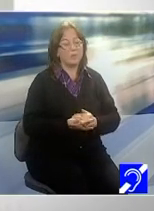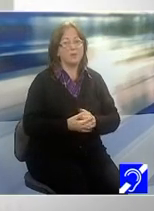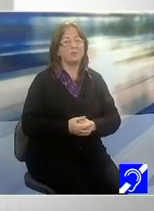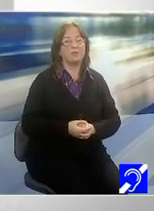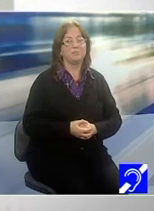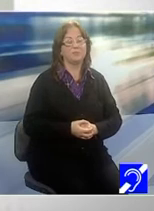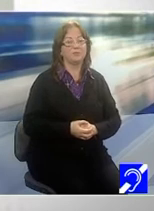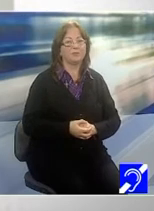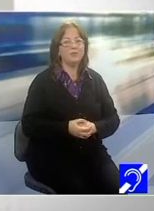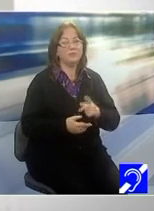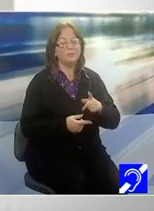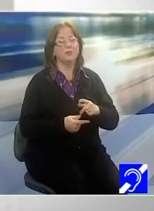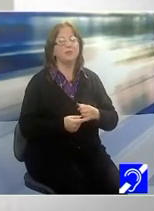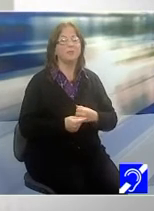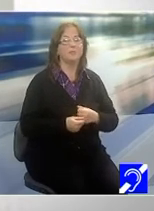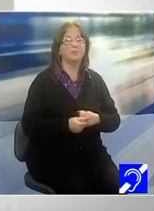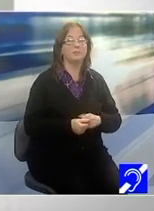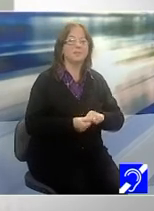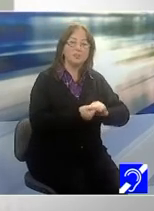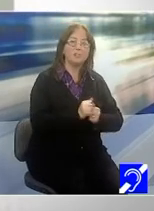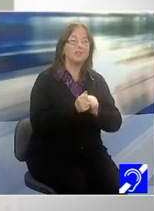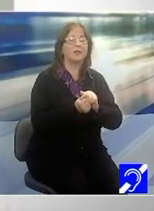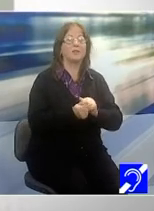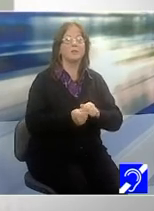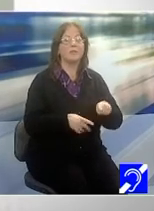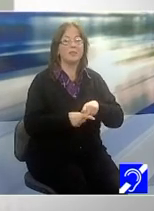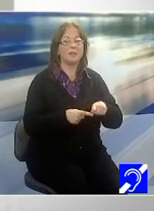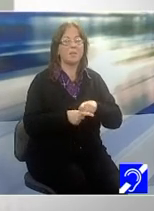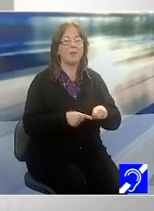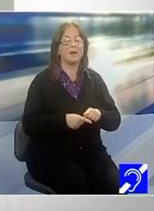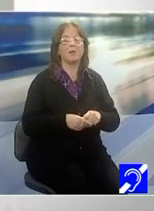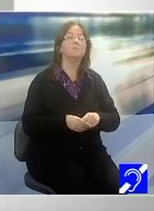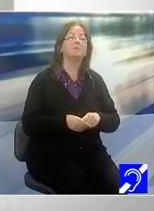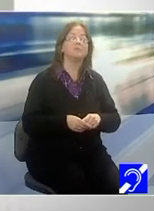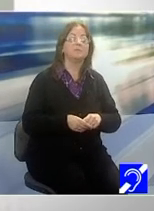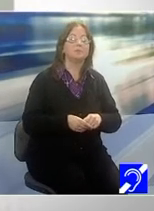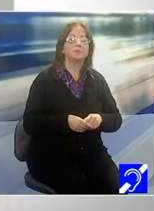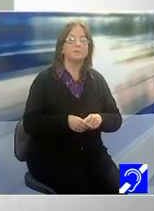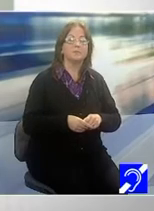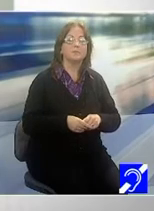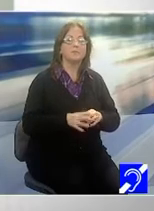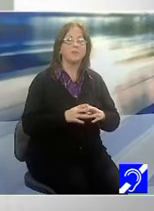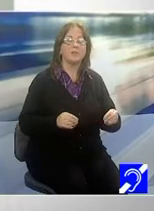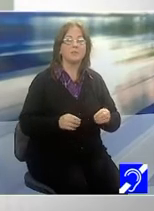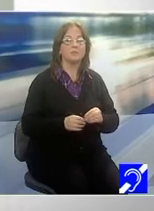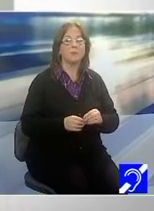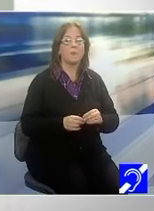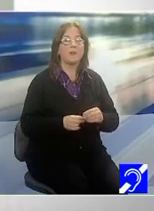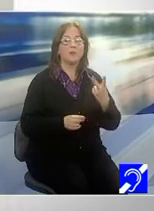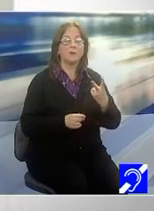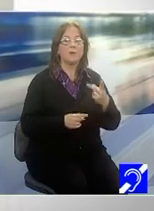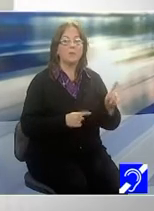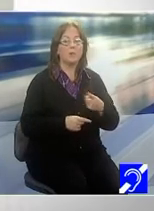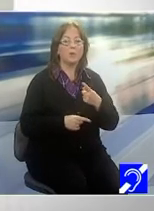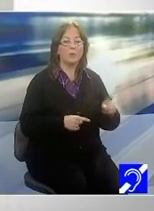înțelege, în dar nu poate asta, să facă nimic. Cel puțin și-a retras propunerile care le făcuse pentru alegerile locale. Da, dar sunt două lucruri diferite.